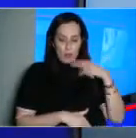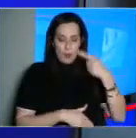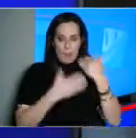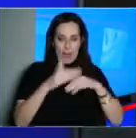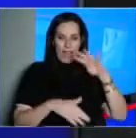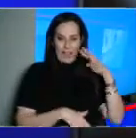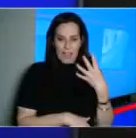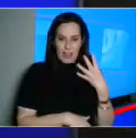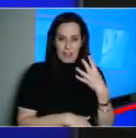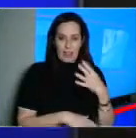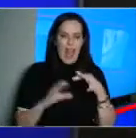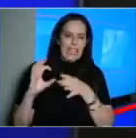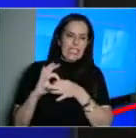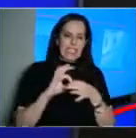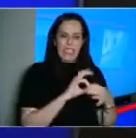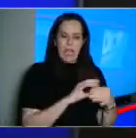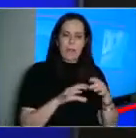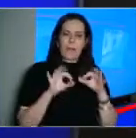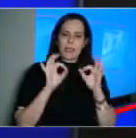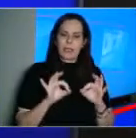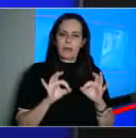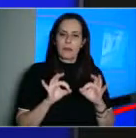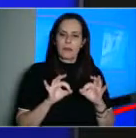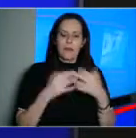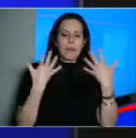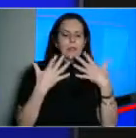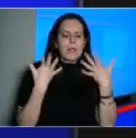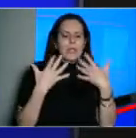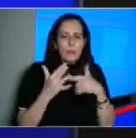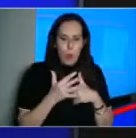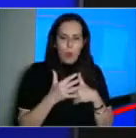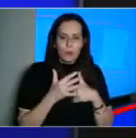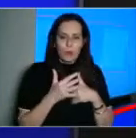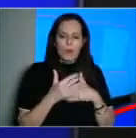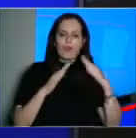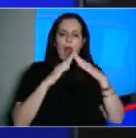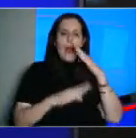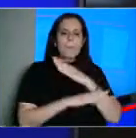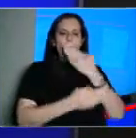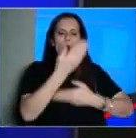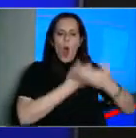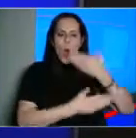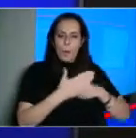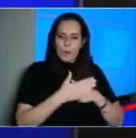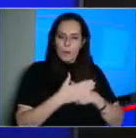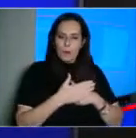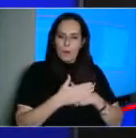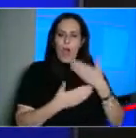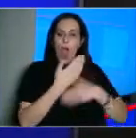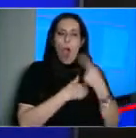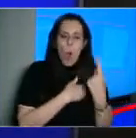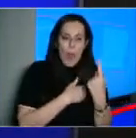ישודר הרביעי. הסדרה הזאת היא בעצם פורטת את הסיפור של מעברות העולים, של